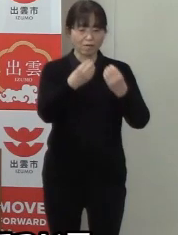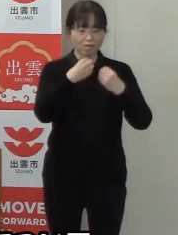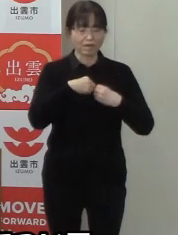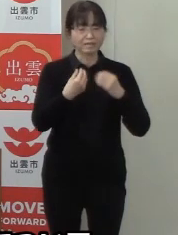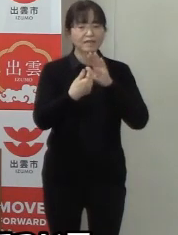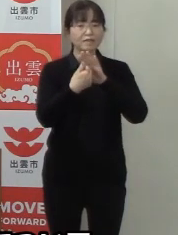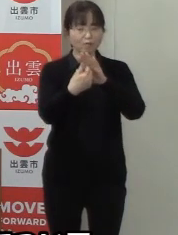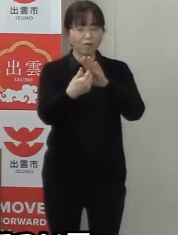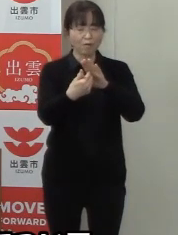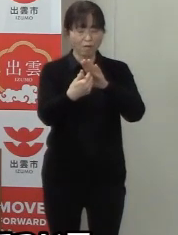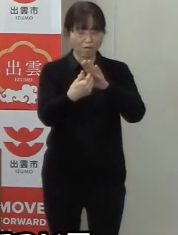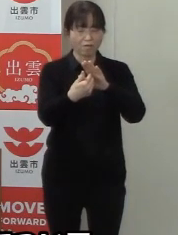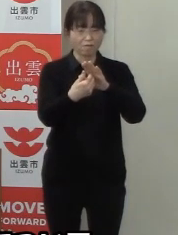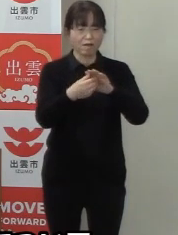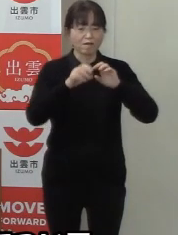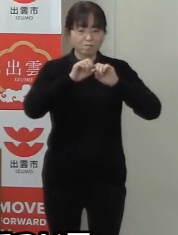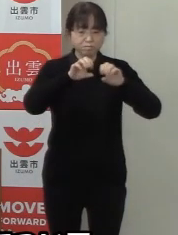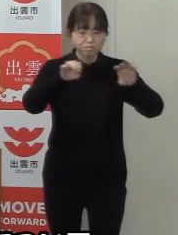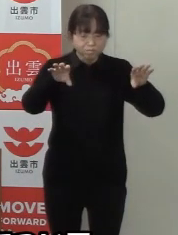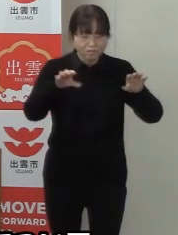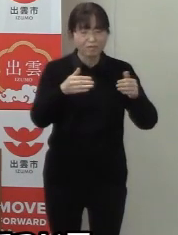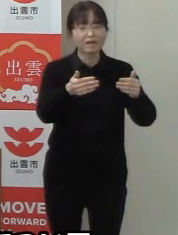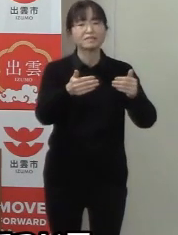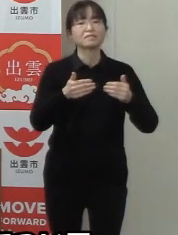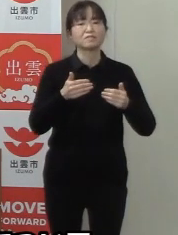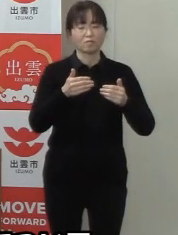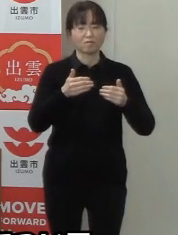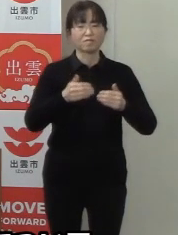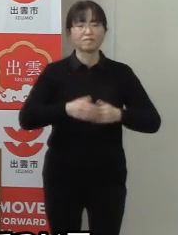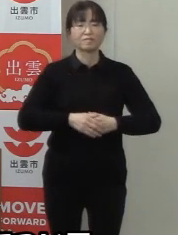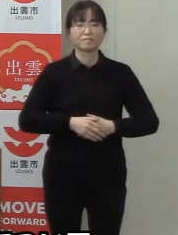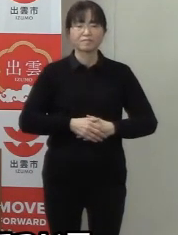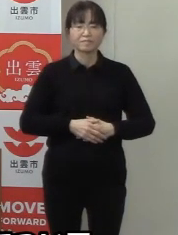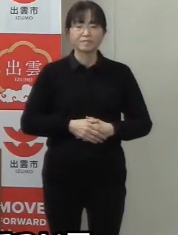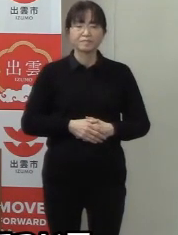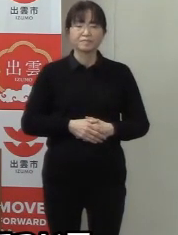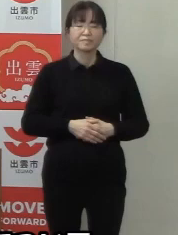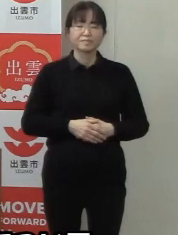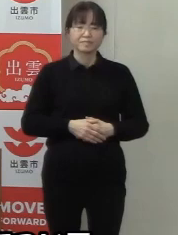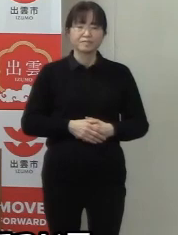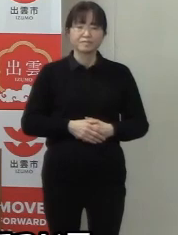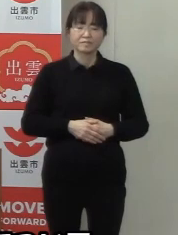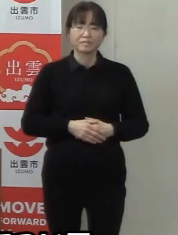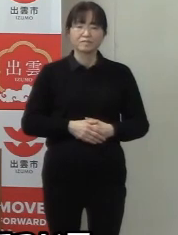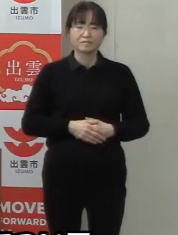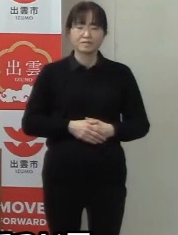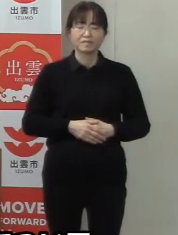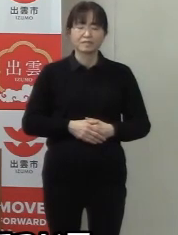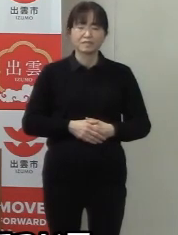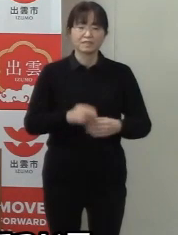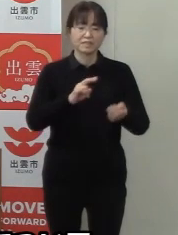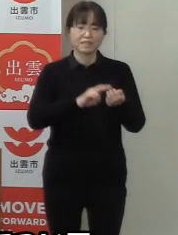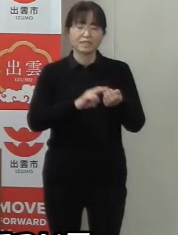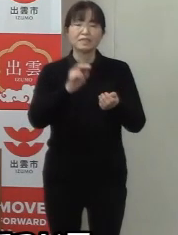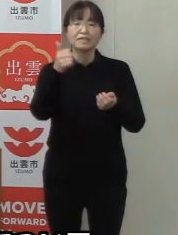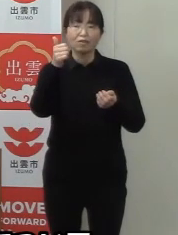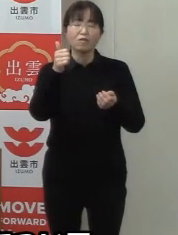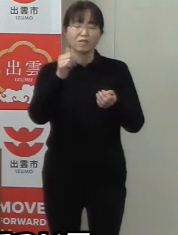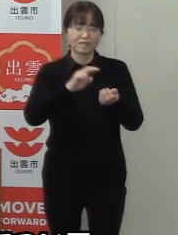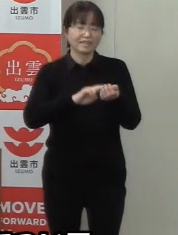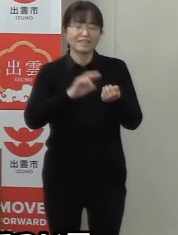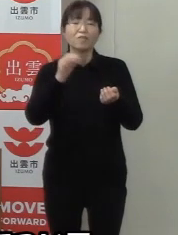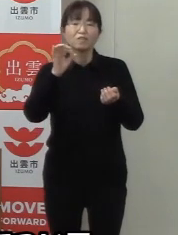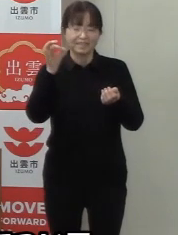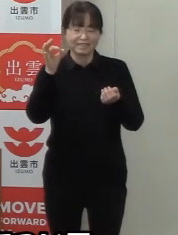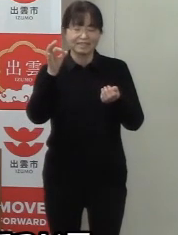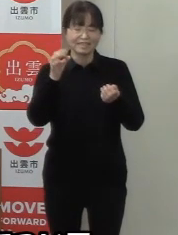防については呼びかけをする必要はあるなと思っております。また言われてますように、医療費と治療費の公費負担の問題